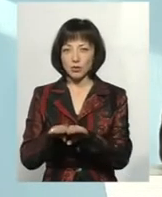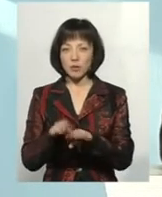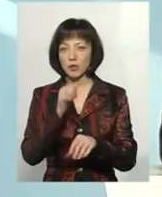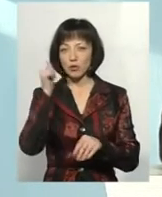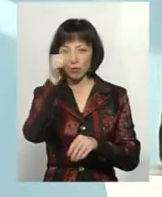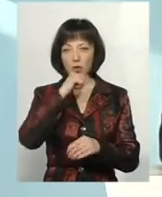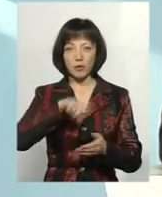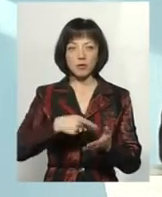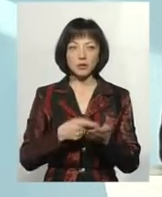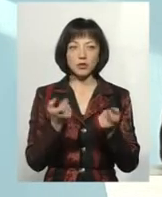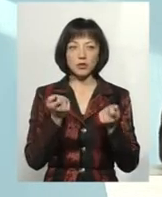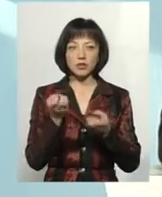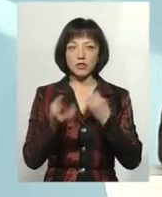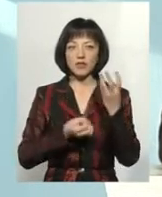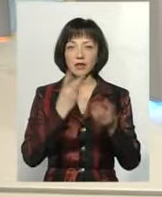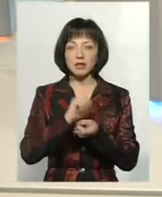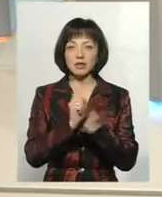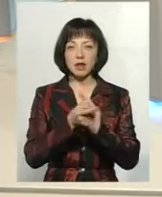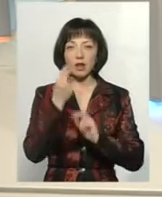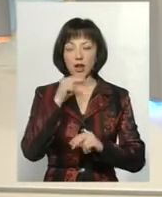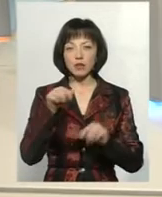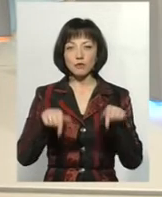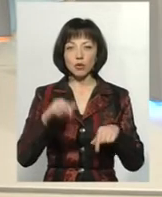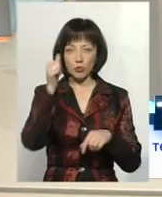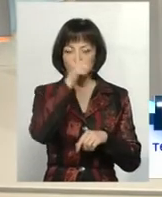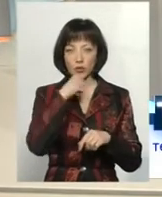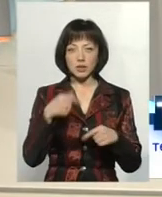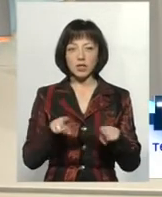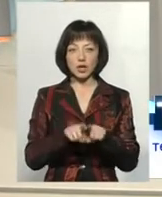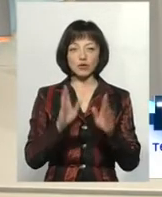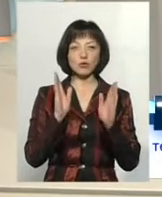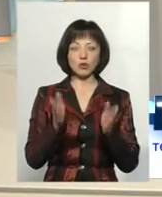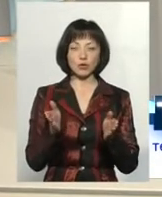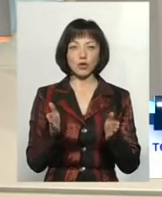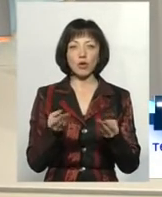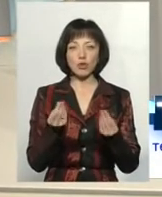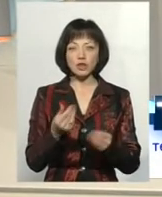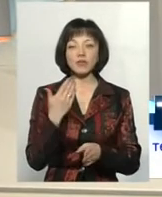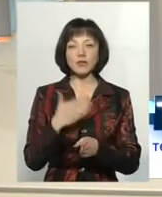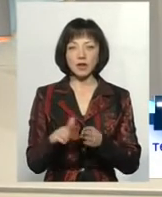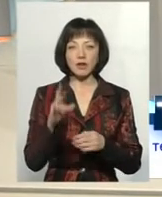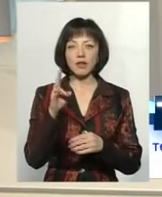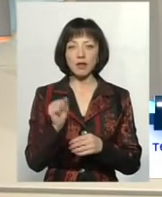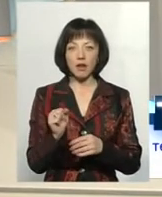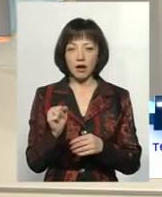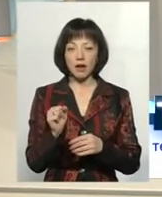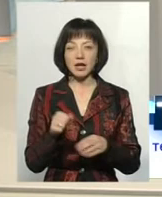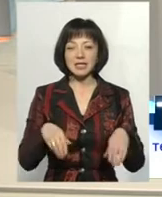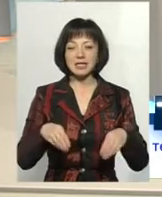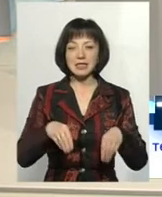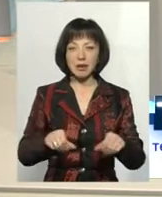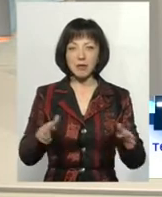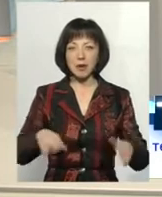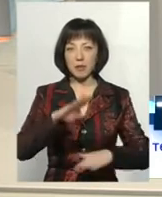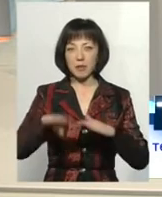замітили, що місто трошки з квітами стало краще. В цьому році теж будуть кошти виділені і на відведення земельних ділянок під